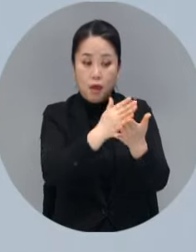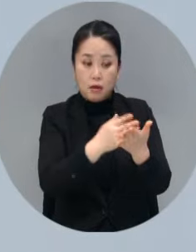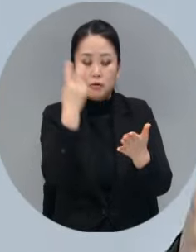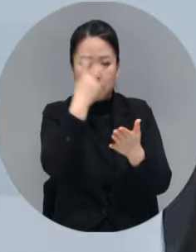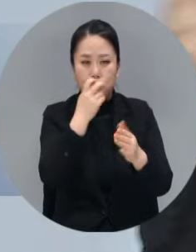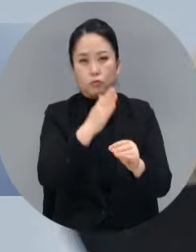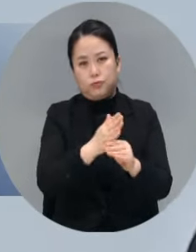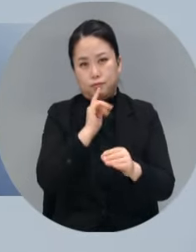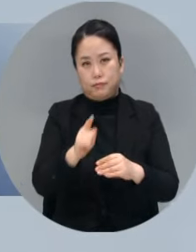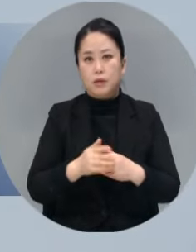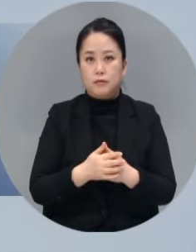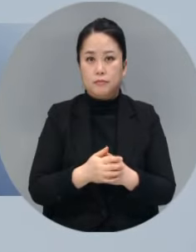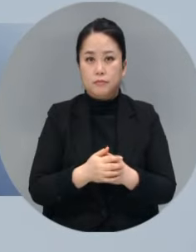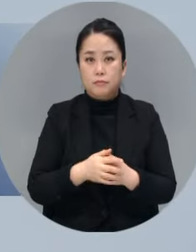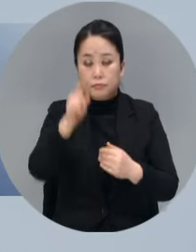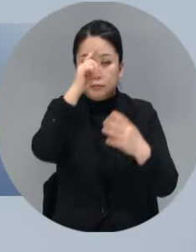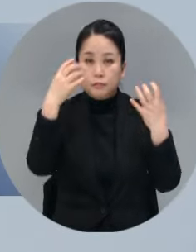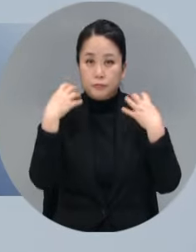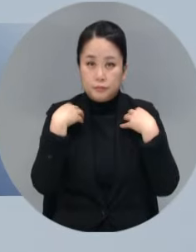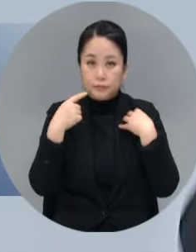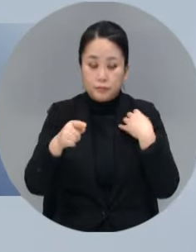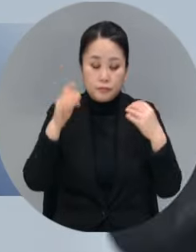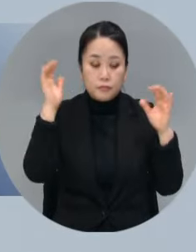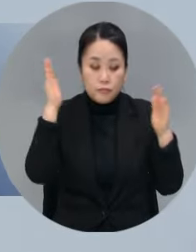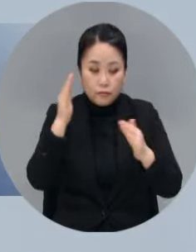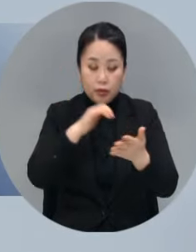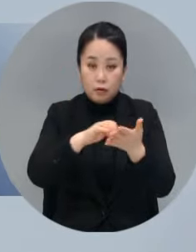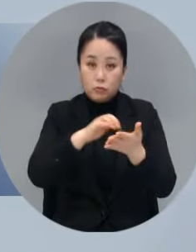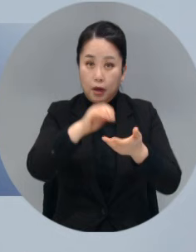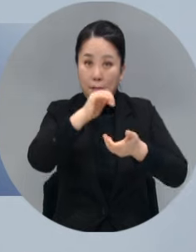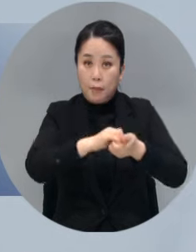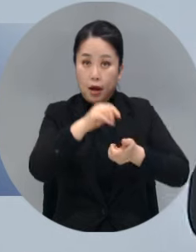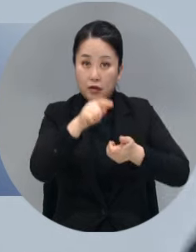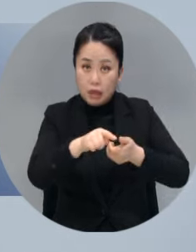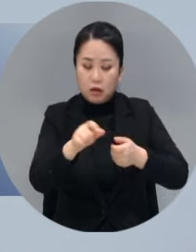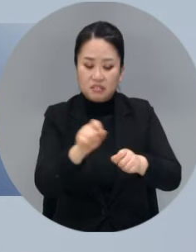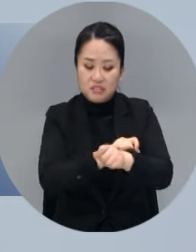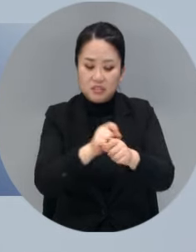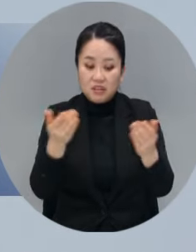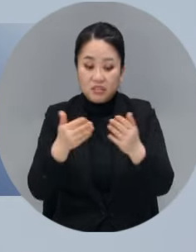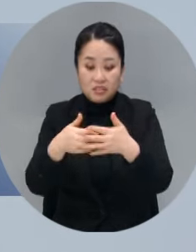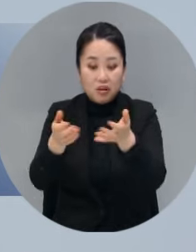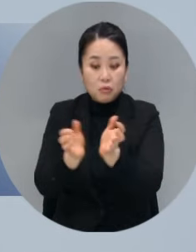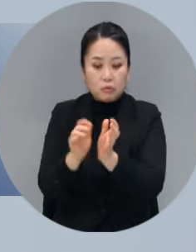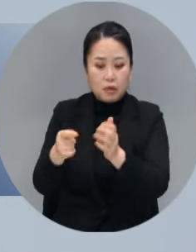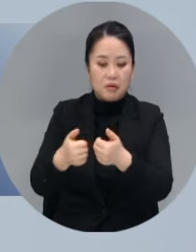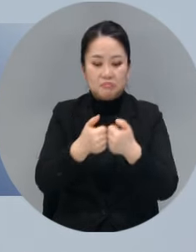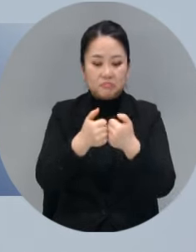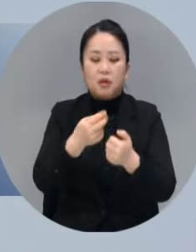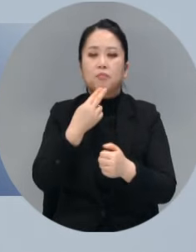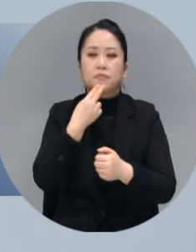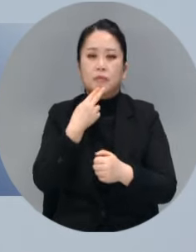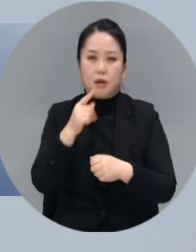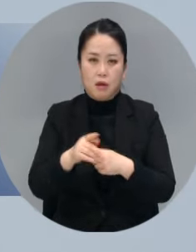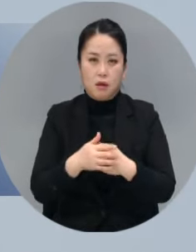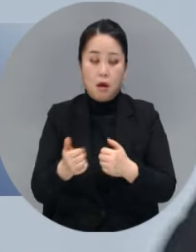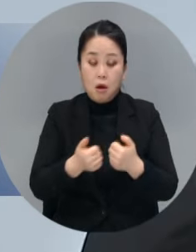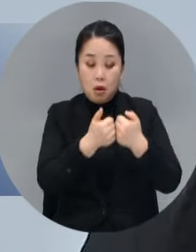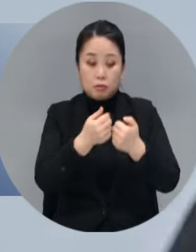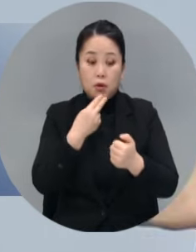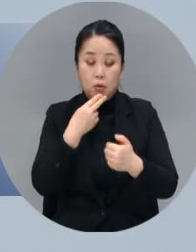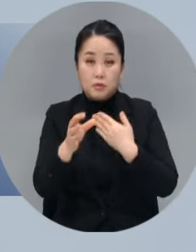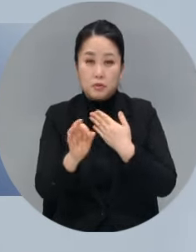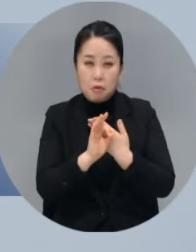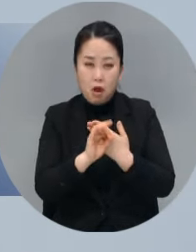정부가 정원 문제를 두고 특정 직역과 협상하는 사례는 없습니다. 협상하지 않으면 환자의 생명은